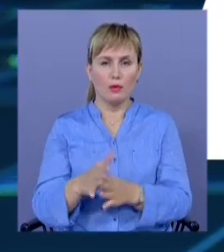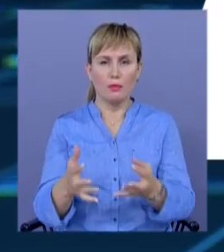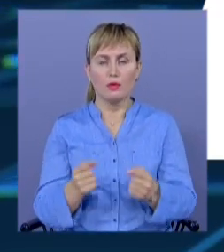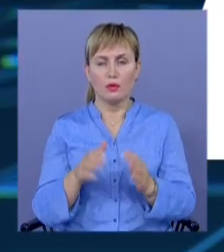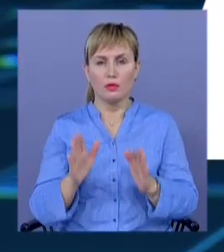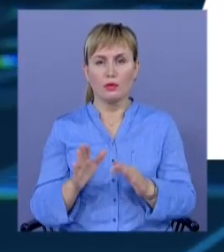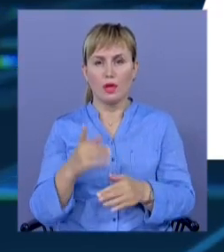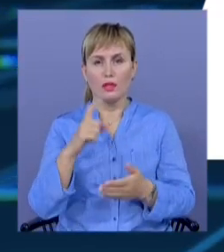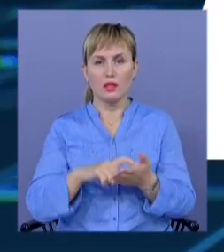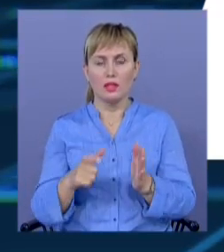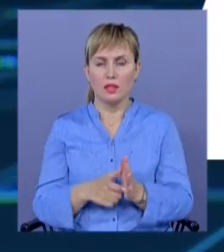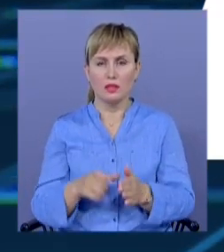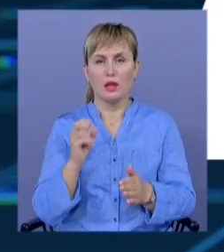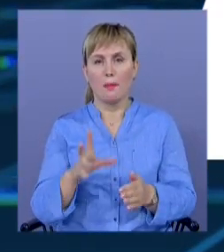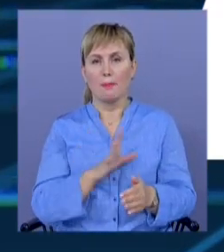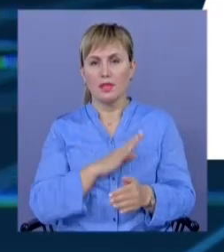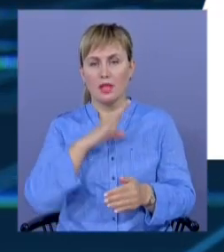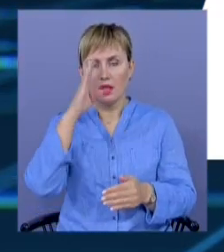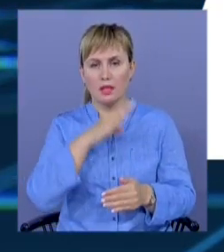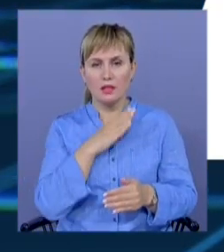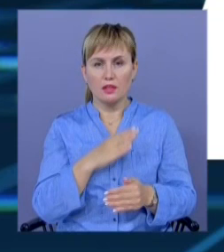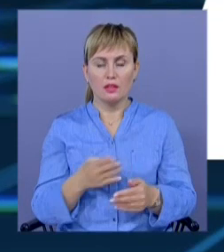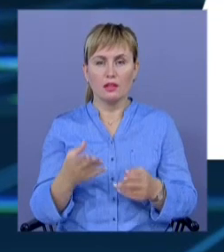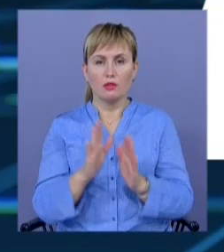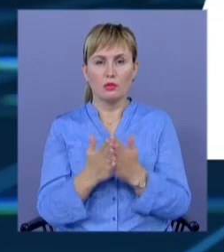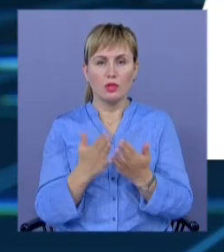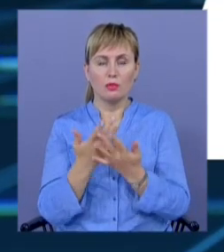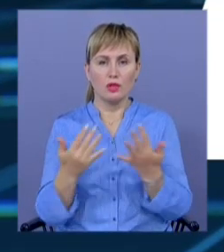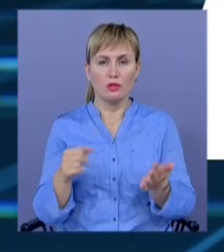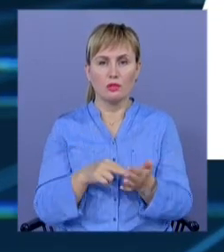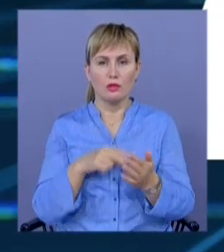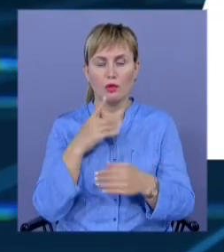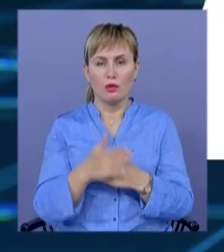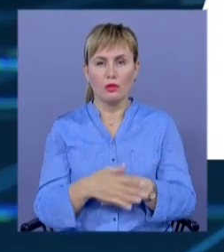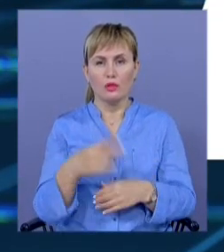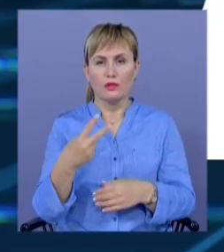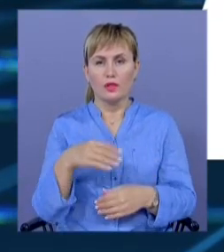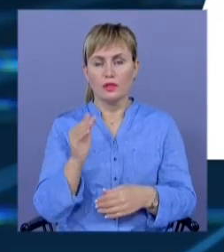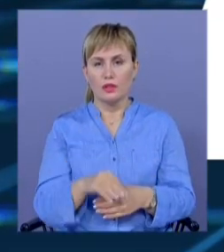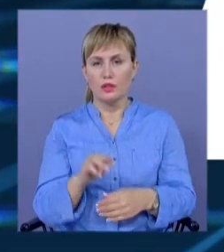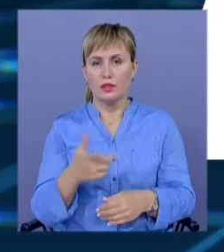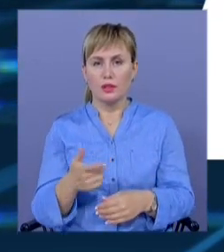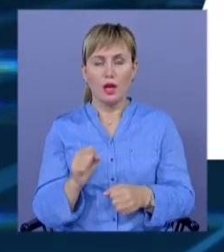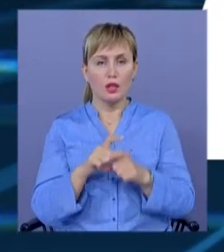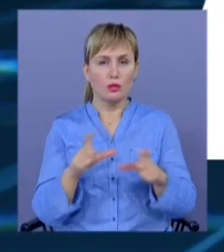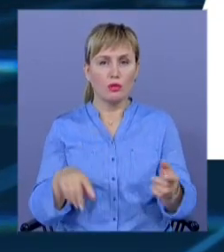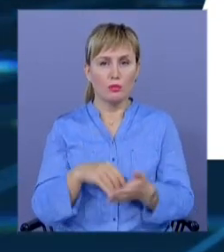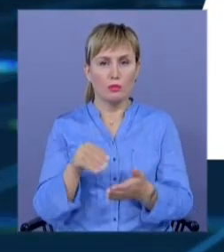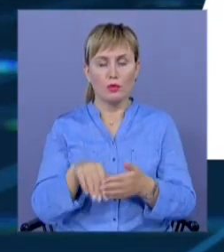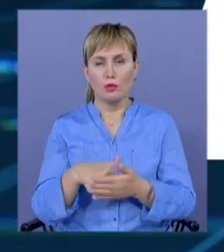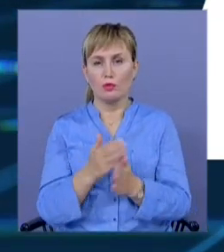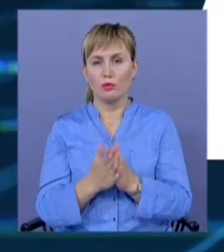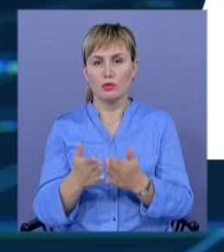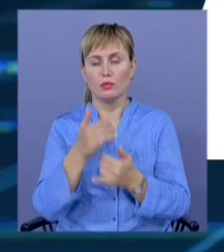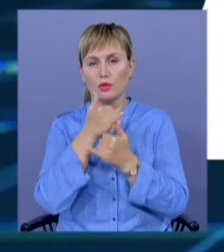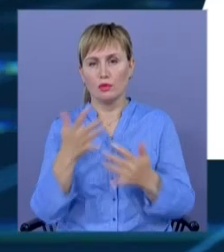получил только один класс. Как быть родителям? Ведь комплект учебников стоит около 20 тысяч тенге, а школа закупать новые